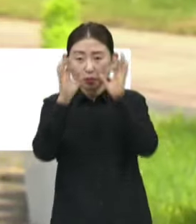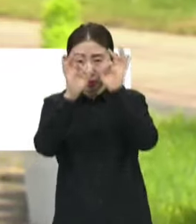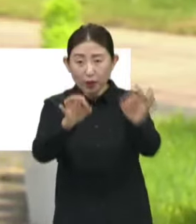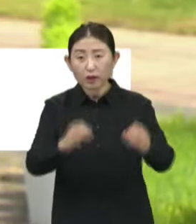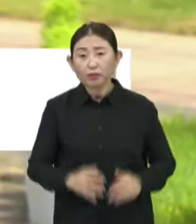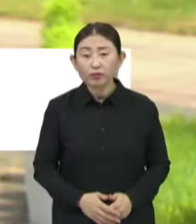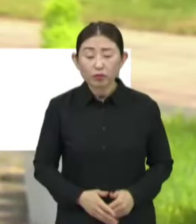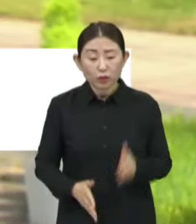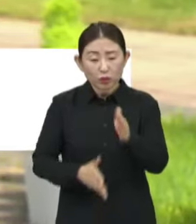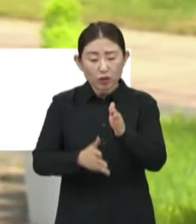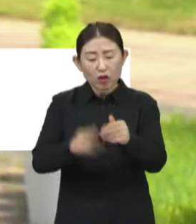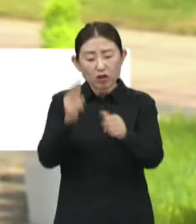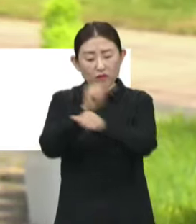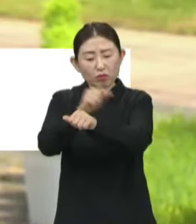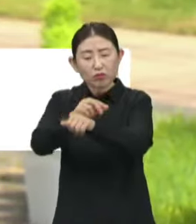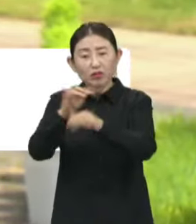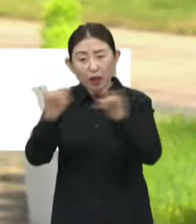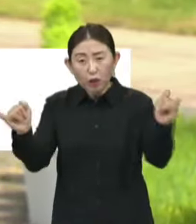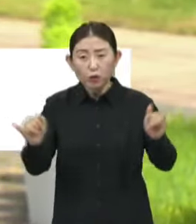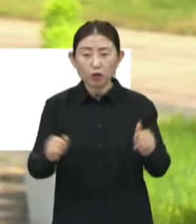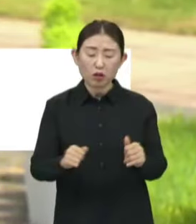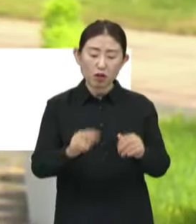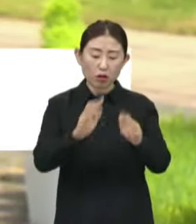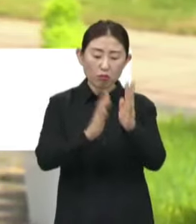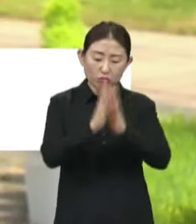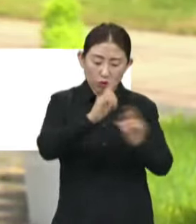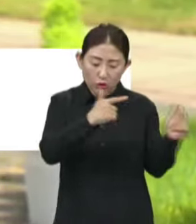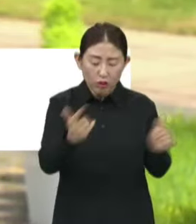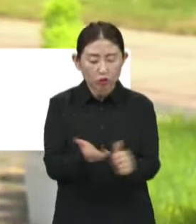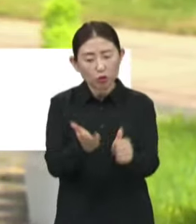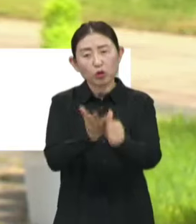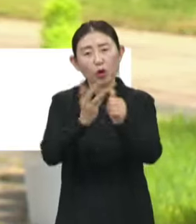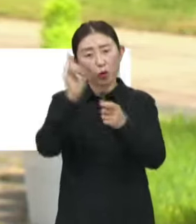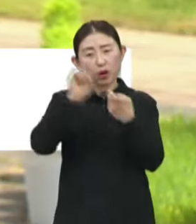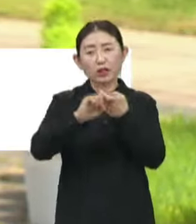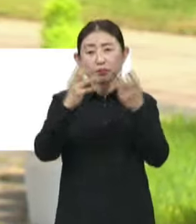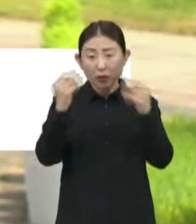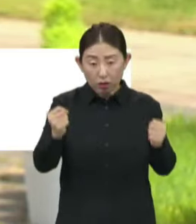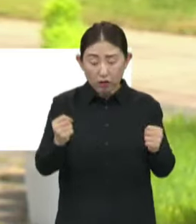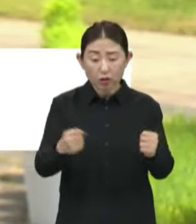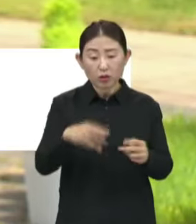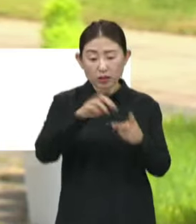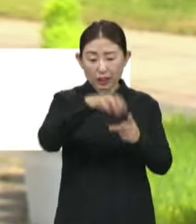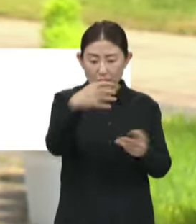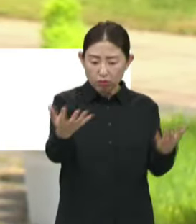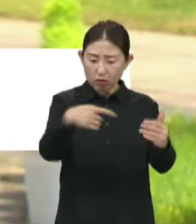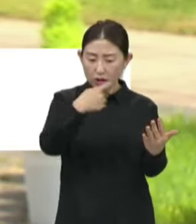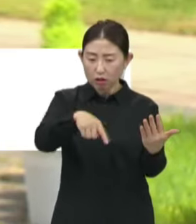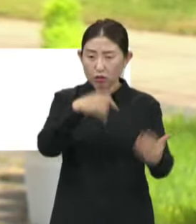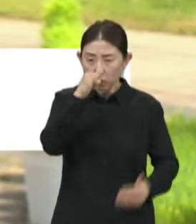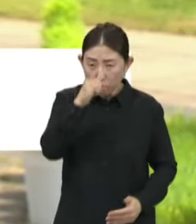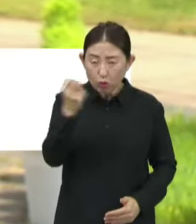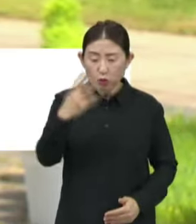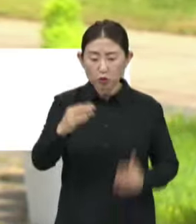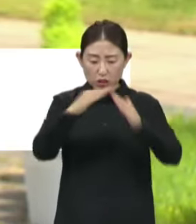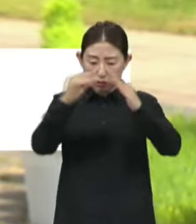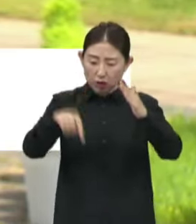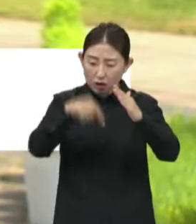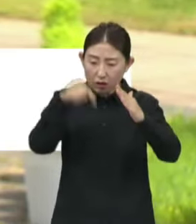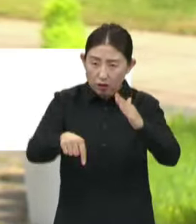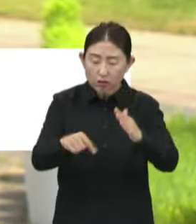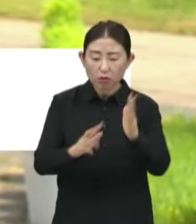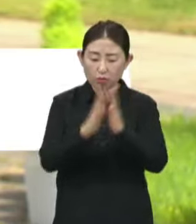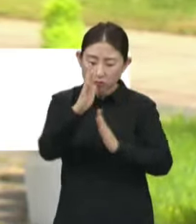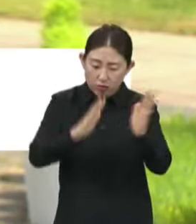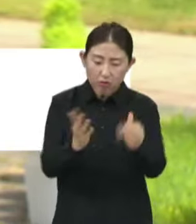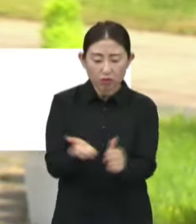관심을 보이고 계셔서 저희 농업기술센터에서 도시농업 전문가 교육도 하고 쉽게 베란다에서 텃밭 정원이라든지